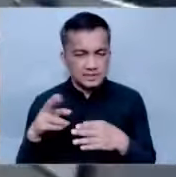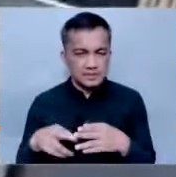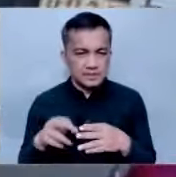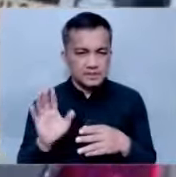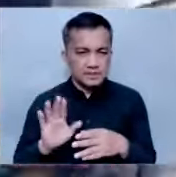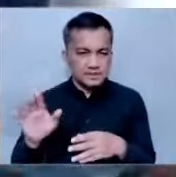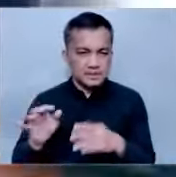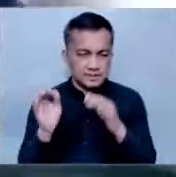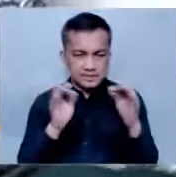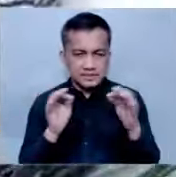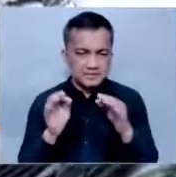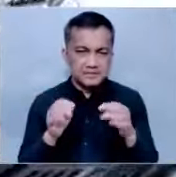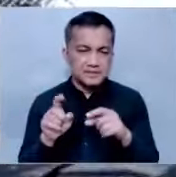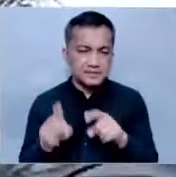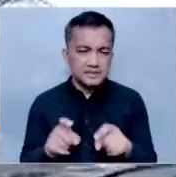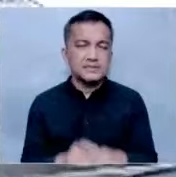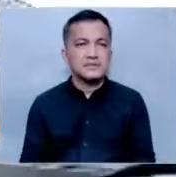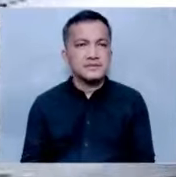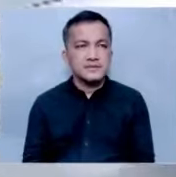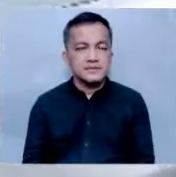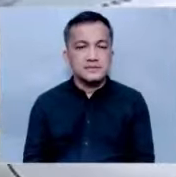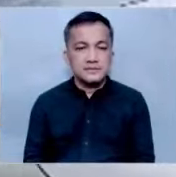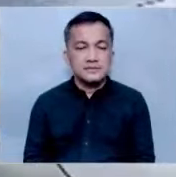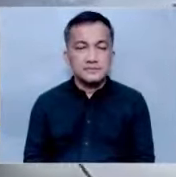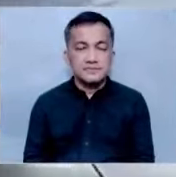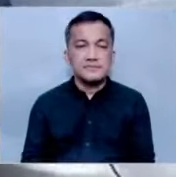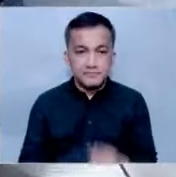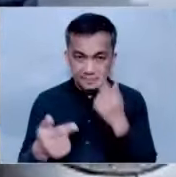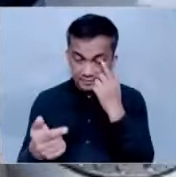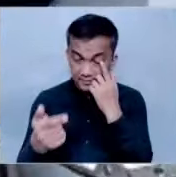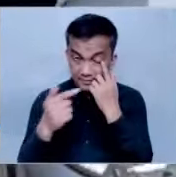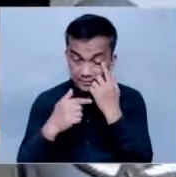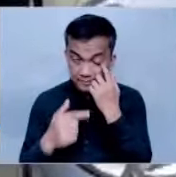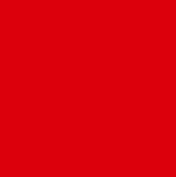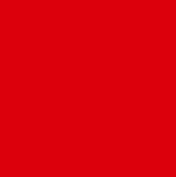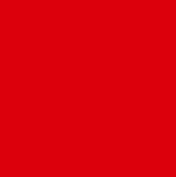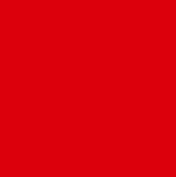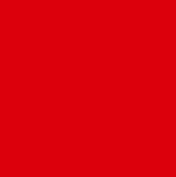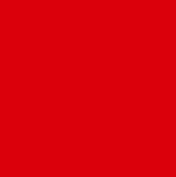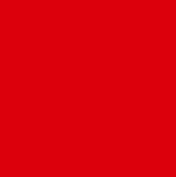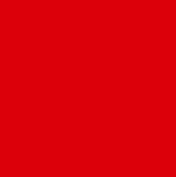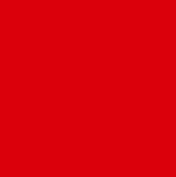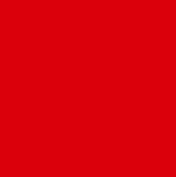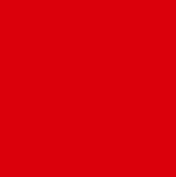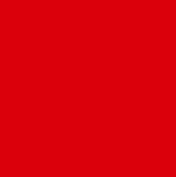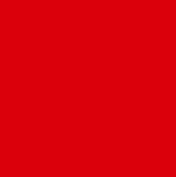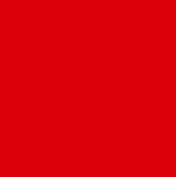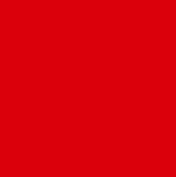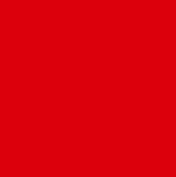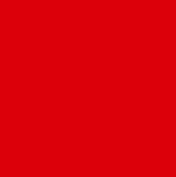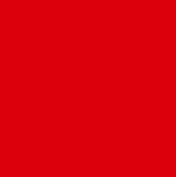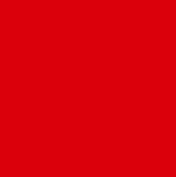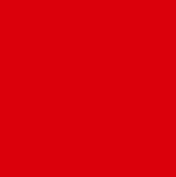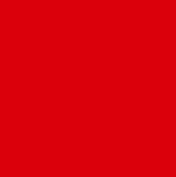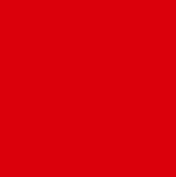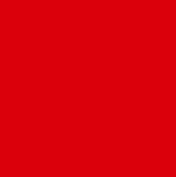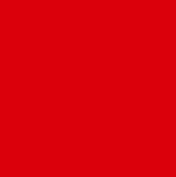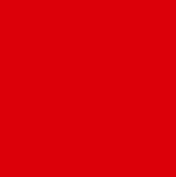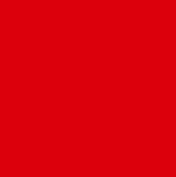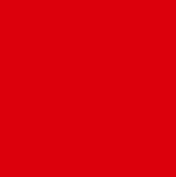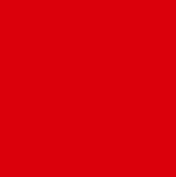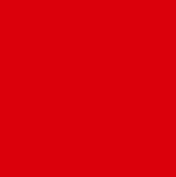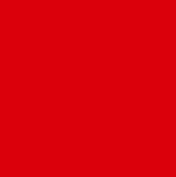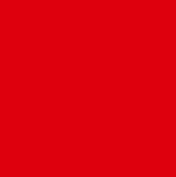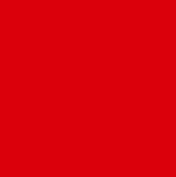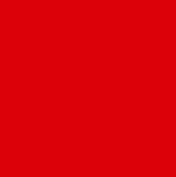drug test. Nagbabalita mula sa frontline, Gary De Leon, News 5. Mga kapatid, Cheryl Cosim po, huwag maging